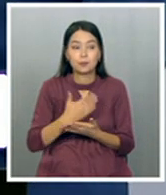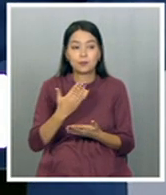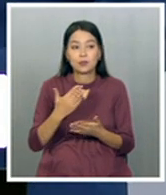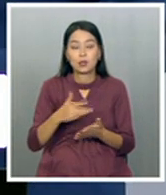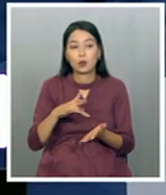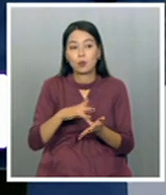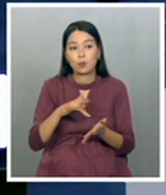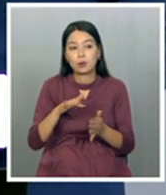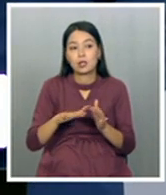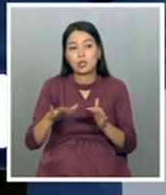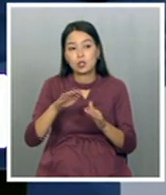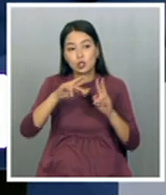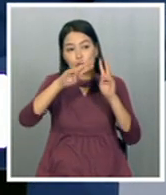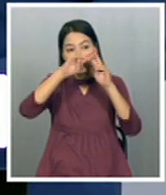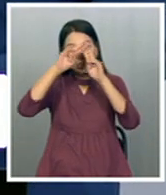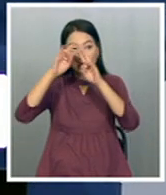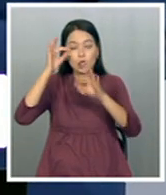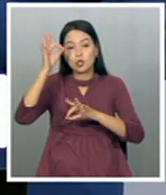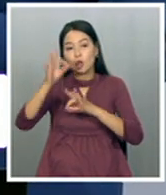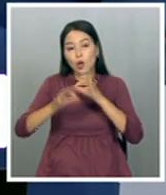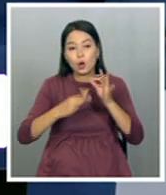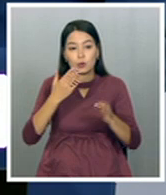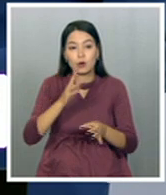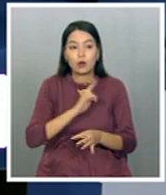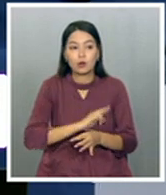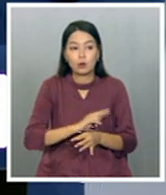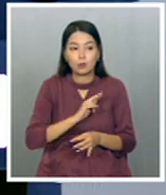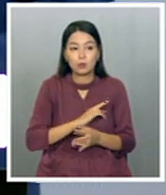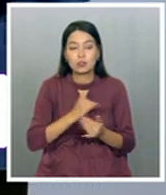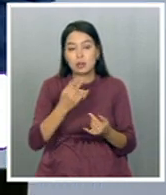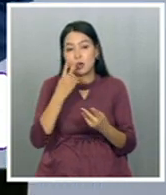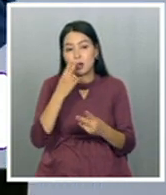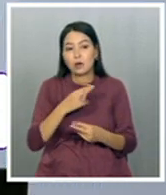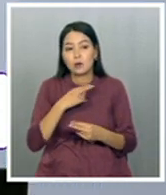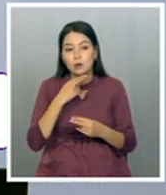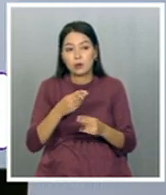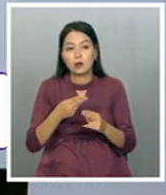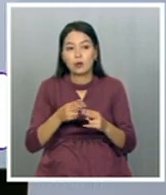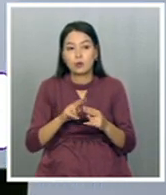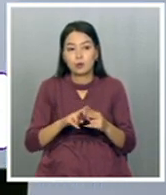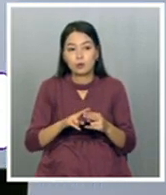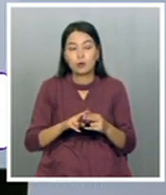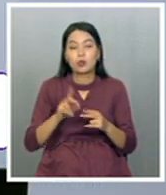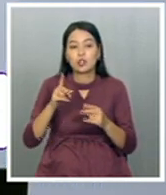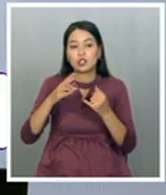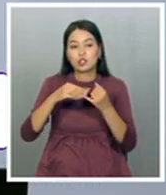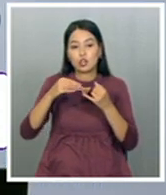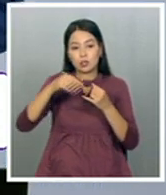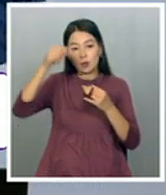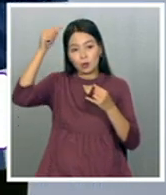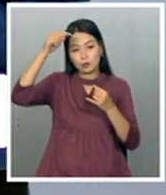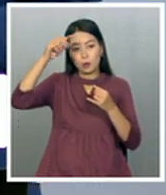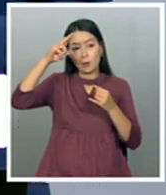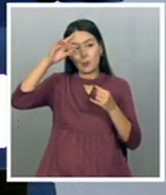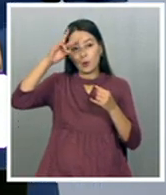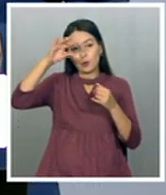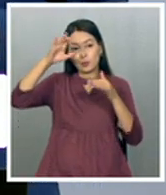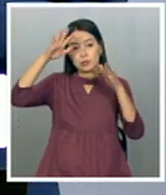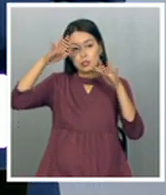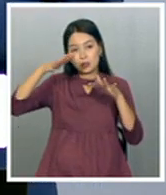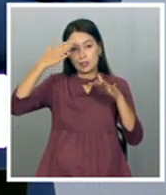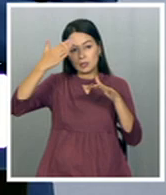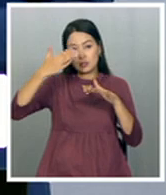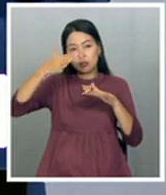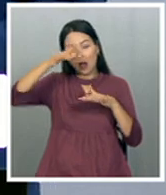жұлдыздардың тәуліктік қозғалысы. Енді жаңа біз қарастырған кезде ол жердің полюсындағы орналасқан адамның, яғни бақылаушының